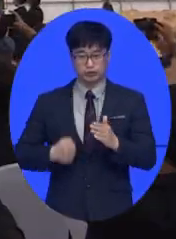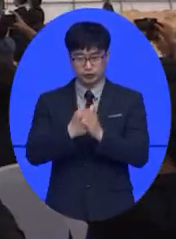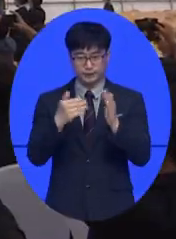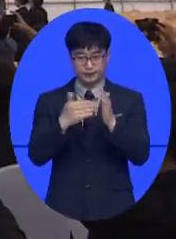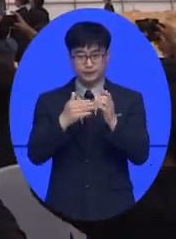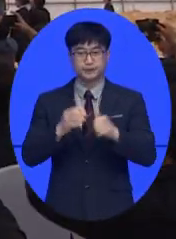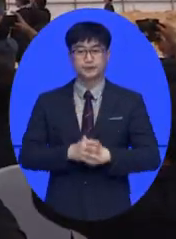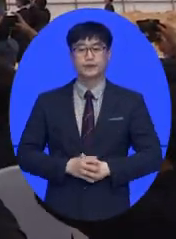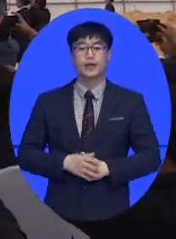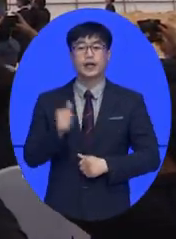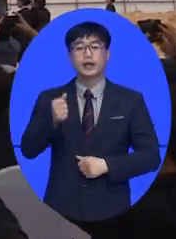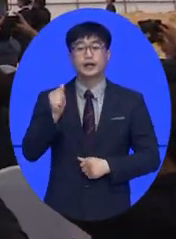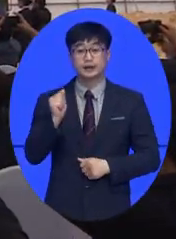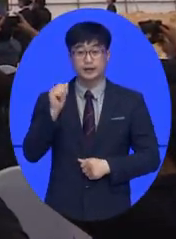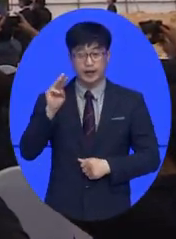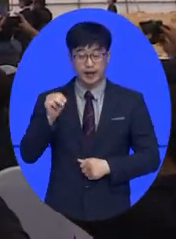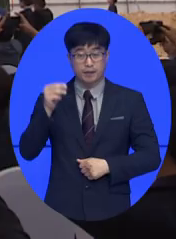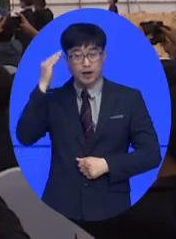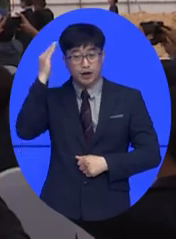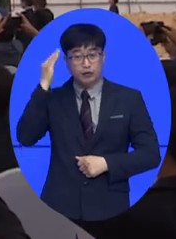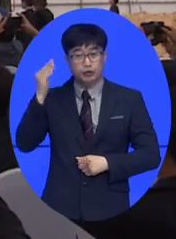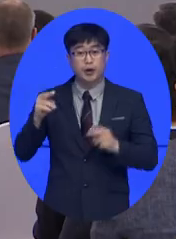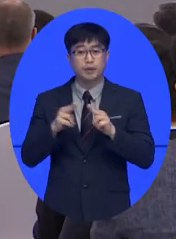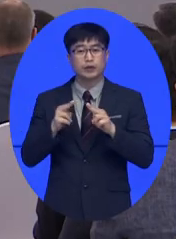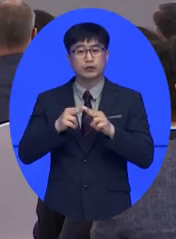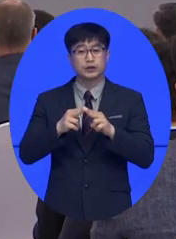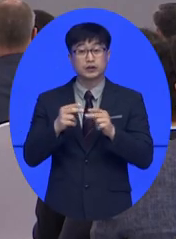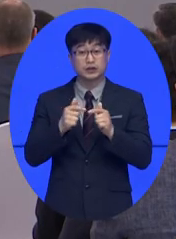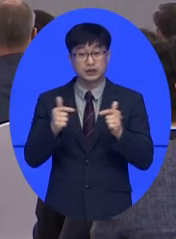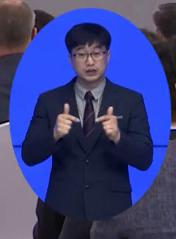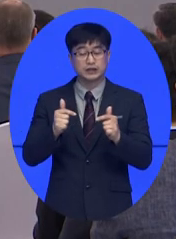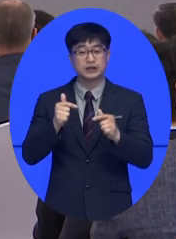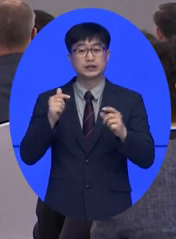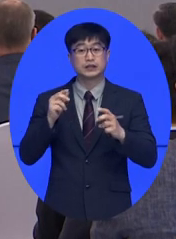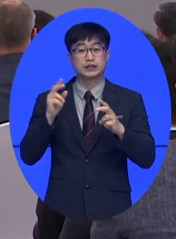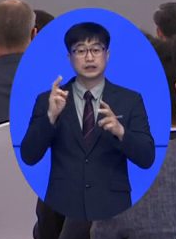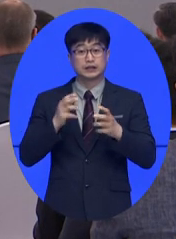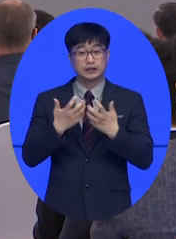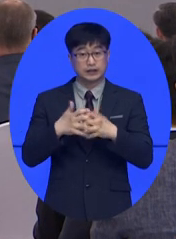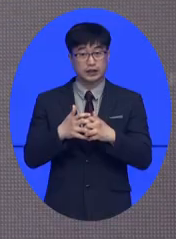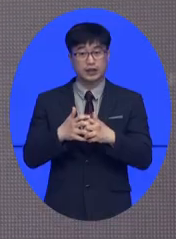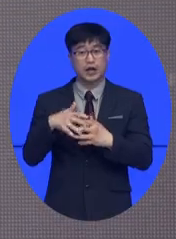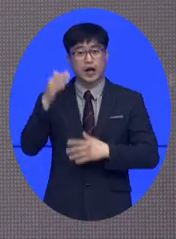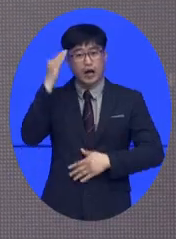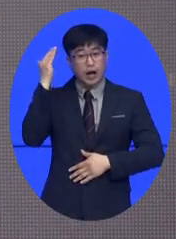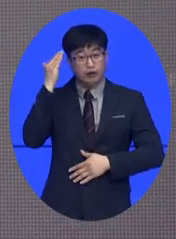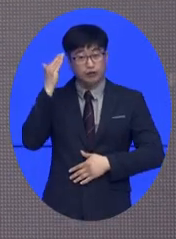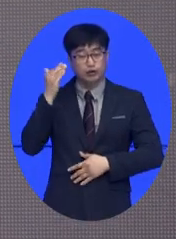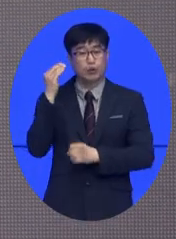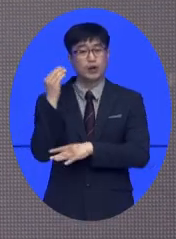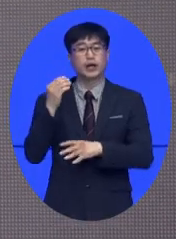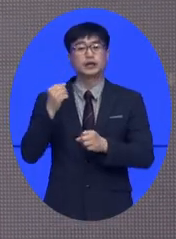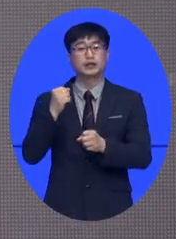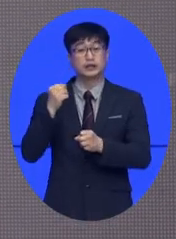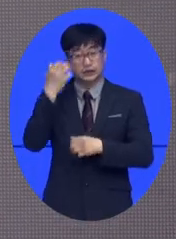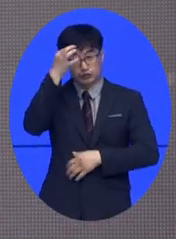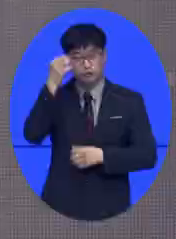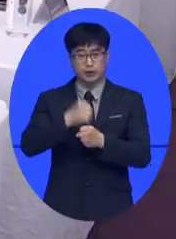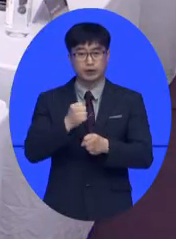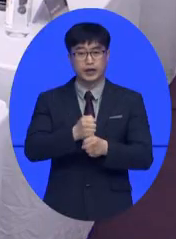확정했습니다. ASM 코리아의 반도체 증착 장비는 국내 기업이 원천 기술을 개발하고